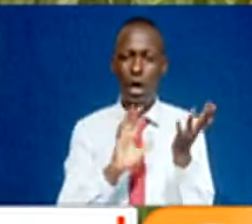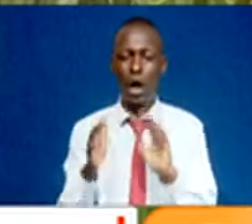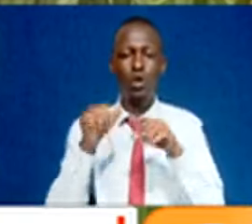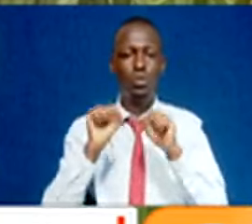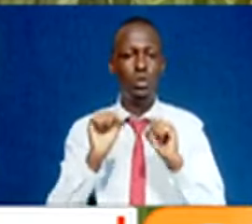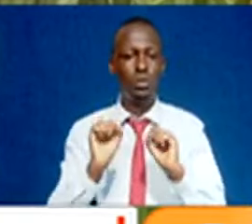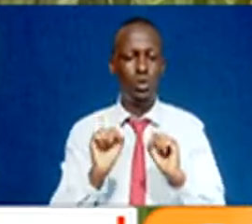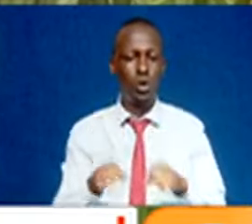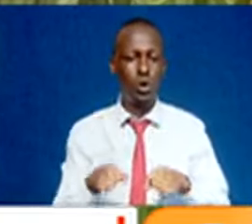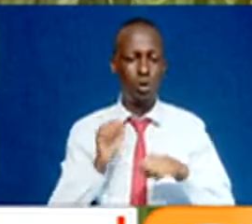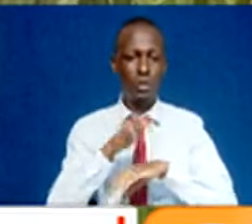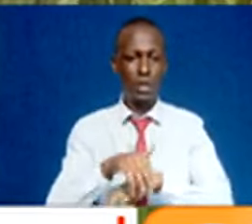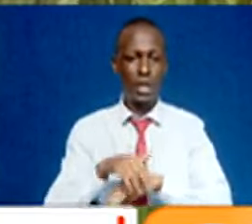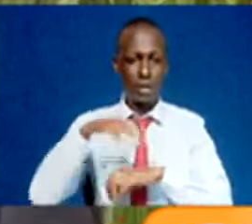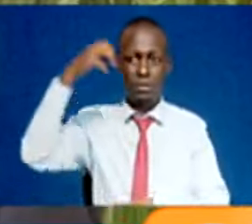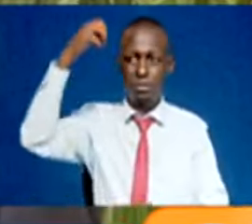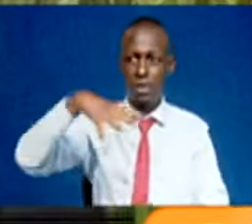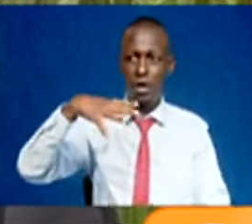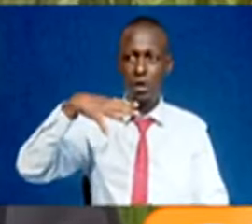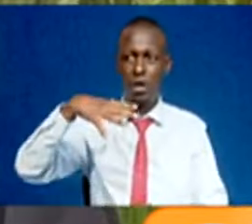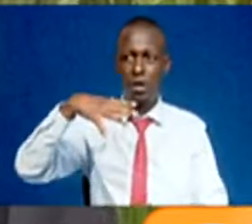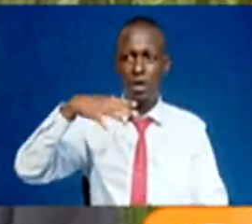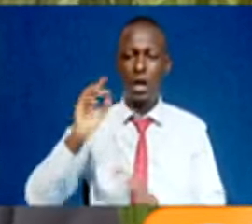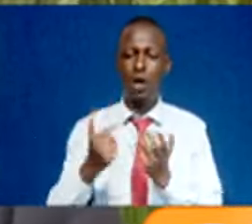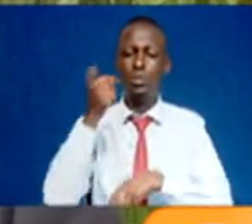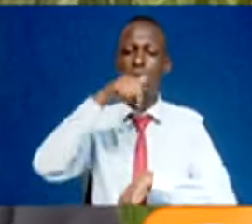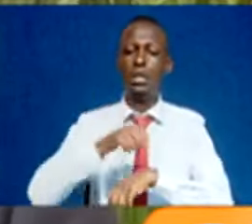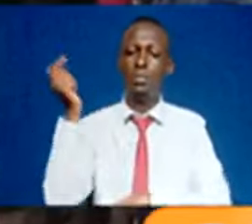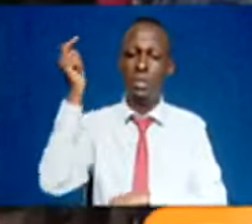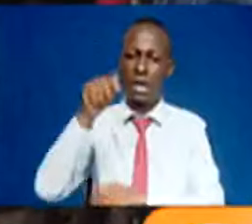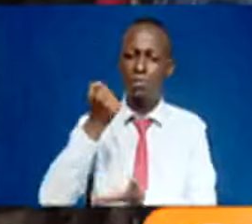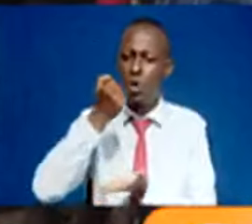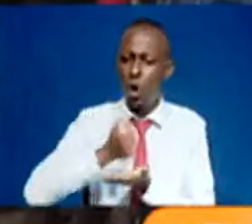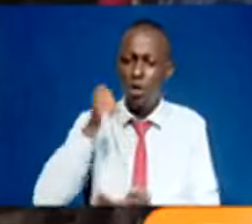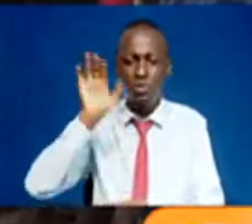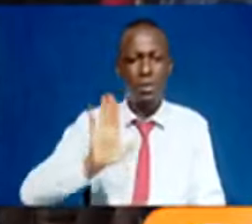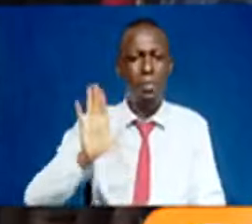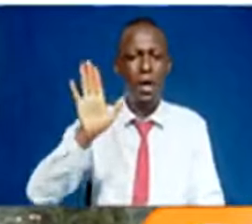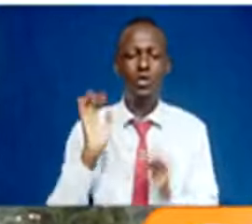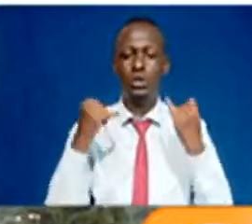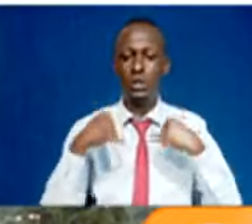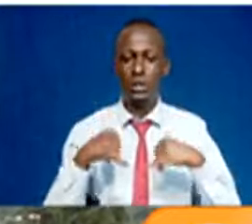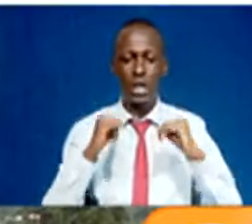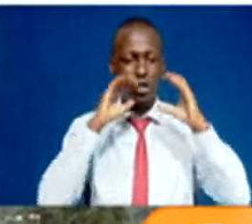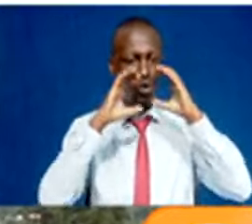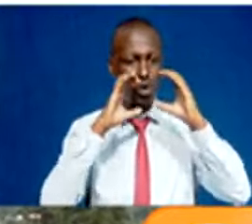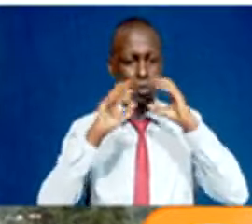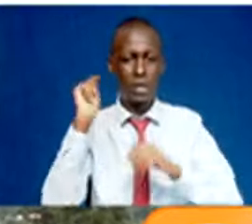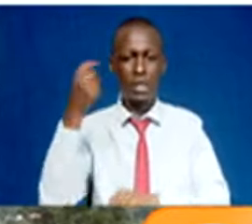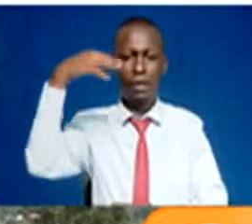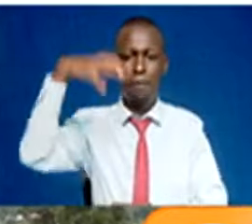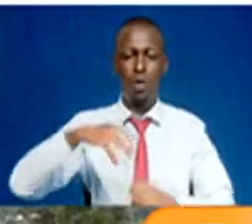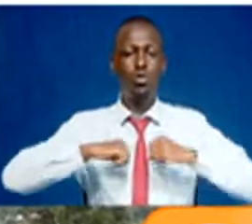an alternative source of power. Kwa sababu sasa ni mara ngapi nitakuja kwa ofisi yenu? Juhudi zetu za kuzungumza na maafisa wa Kenya